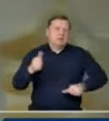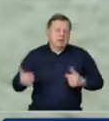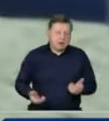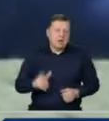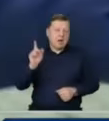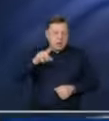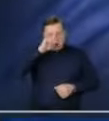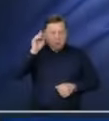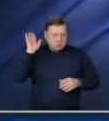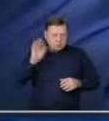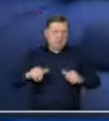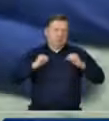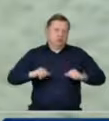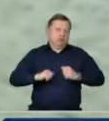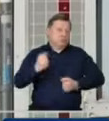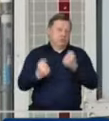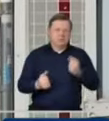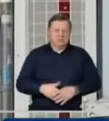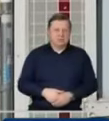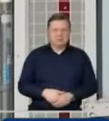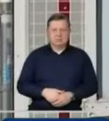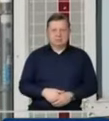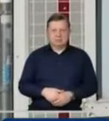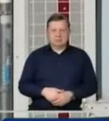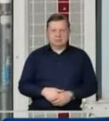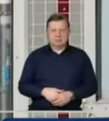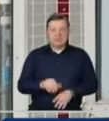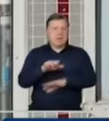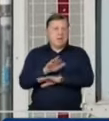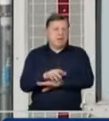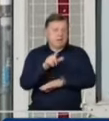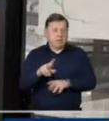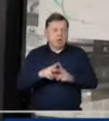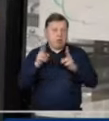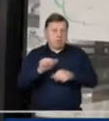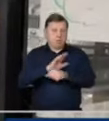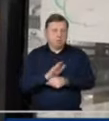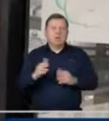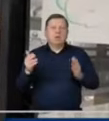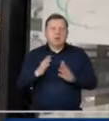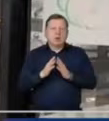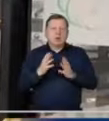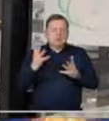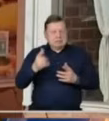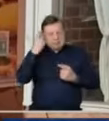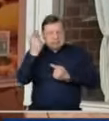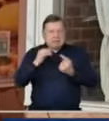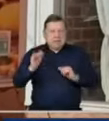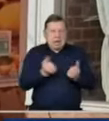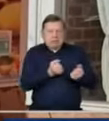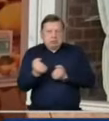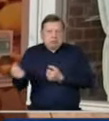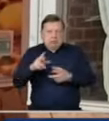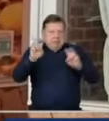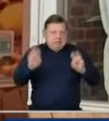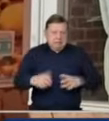mieszkańcy Madrytu na pewno zechcą poczekać. Restauratorzy w czasie pandemii poszukują możliwości przetrwania kryzysu w Stanach Zjednoczonych.